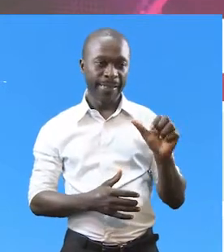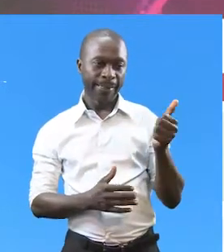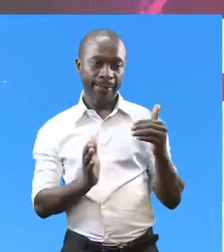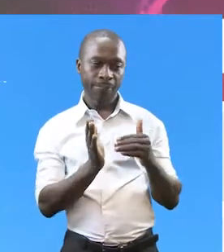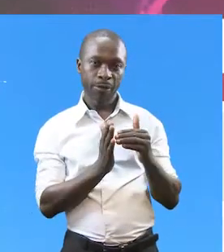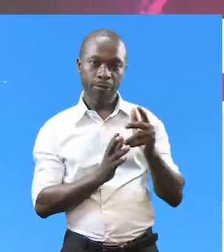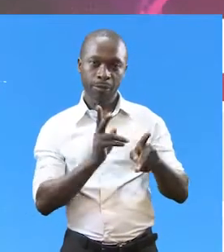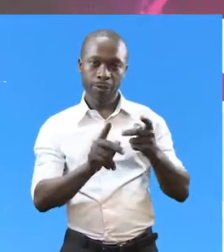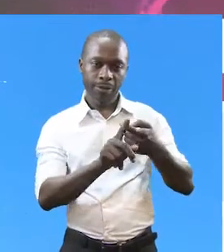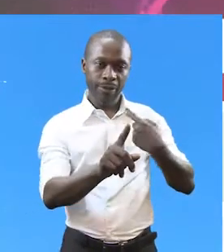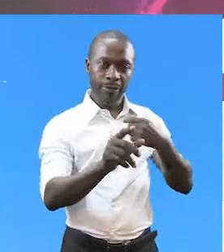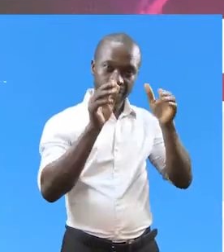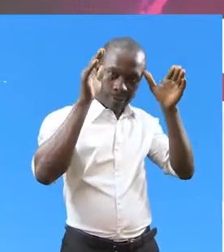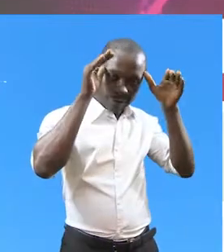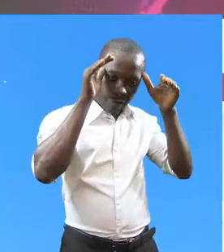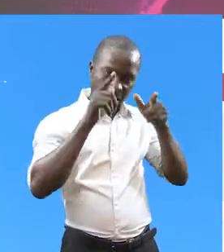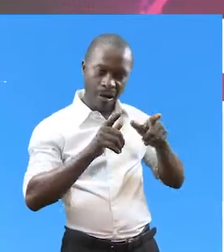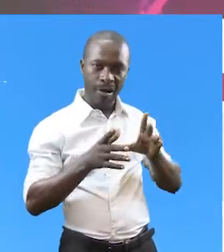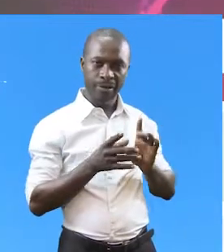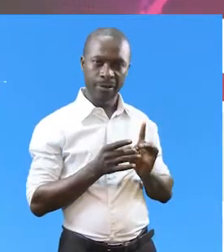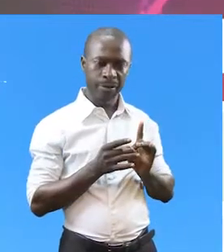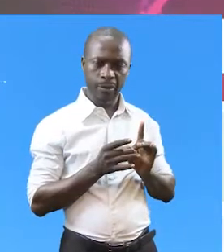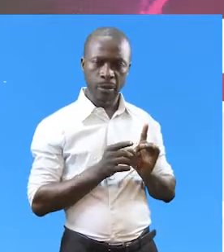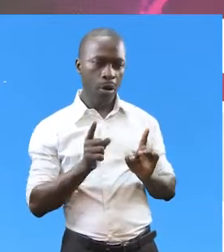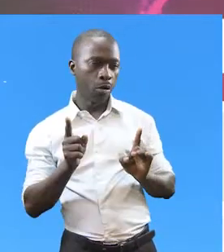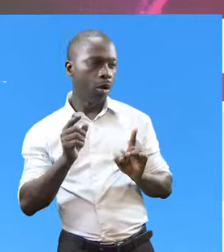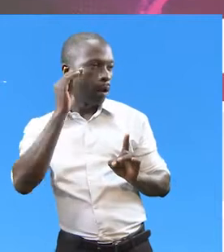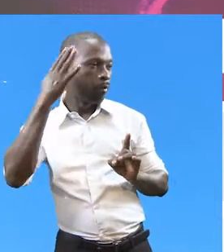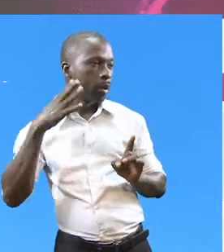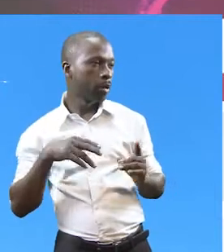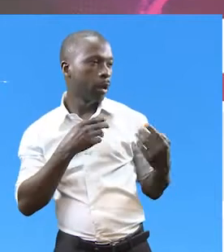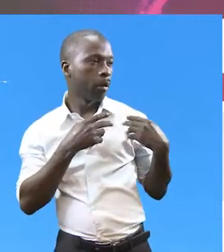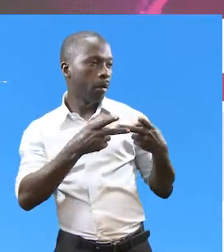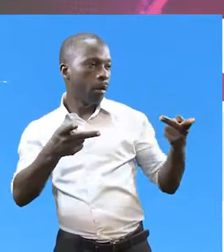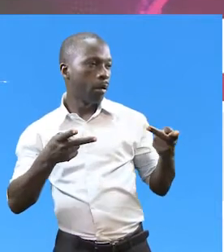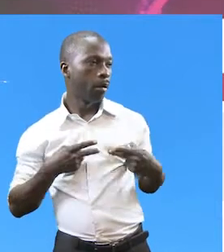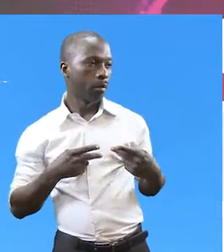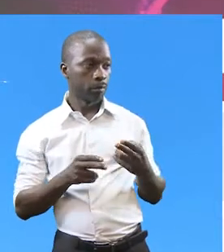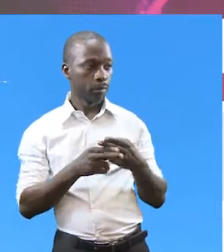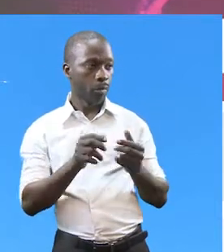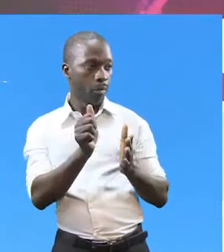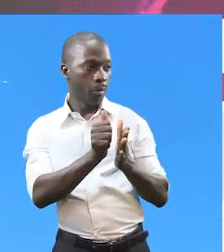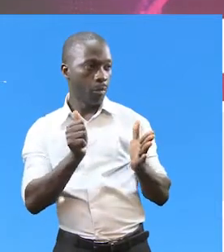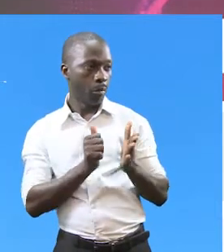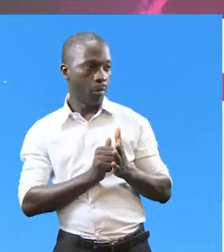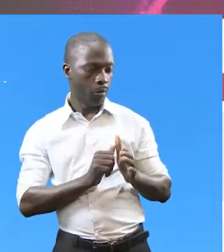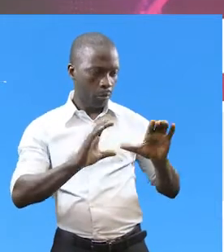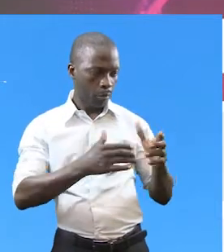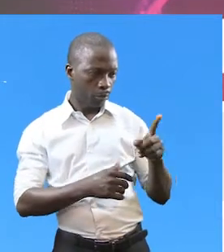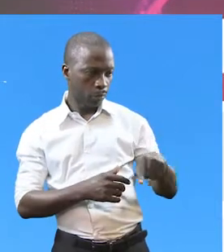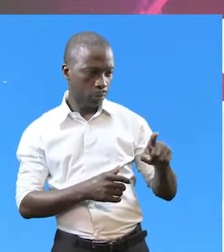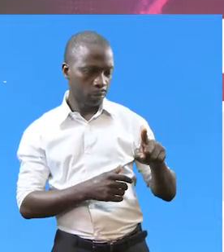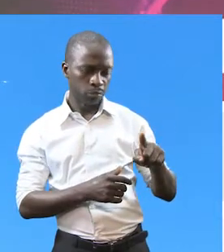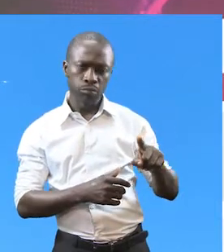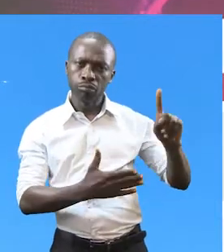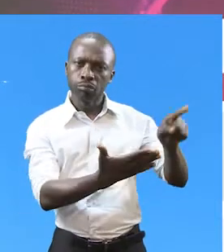Gibaye Gaïtama, est déclaré illégal par le ministre de l'administration territoriale, Paul Atangandi. Ces déclarations ont été publiées dans un